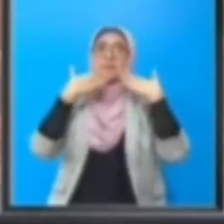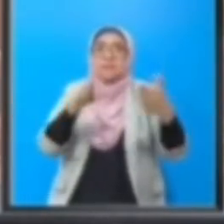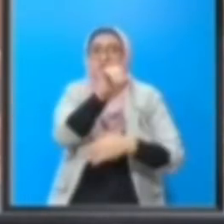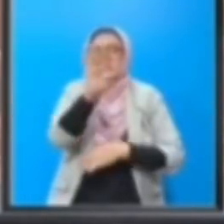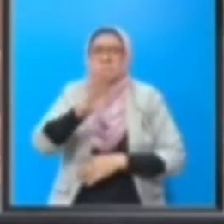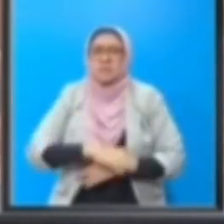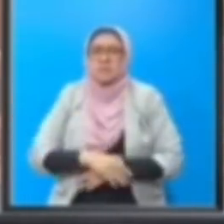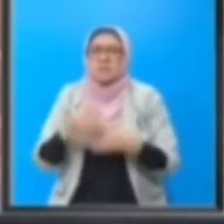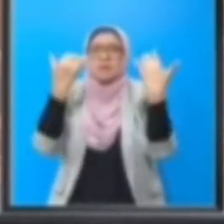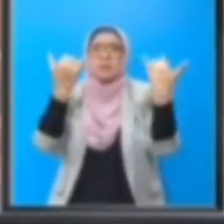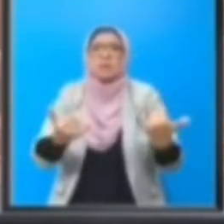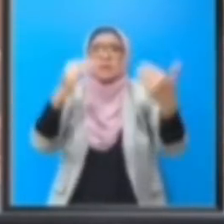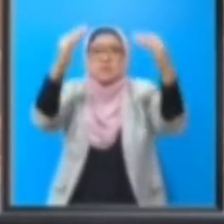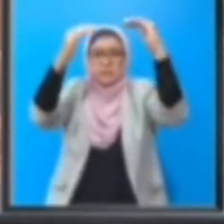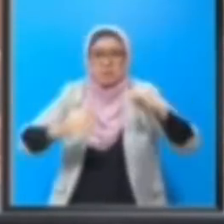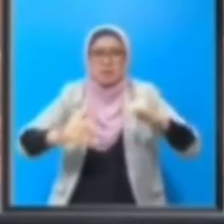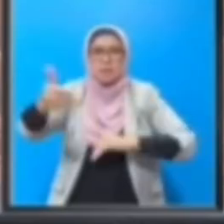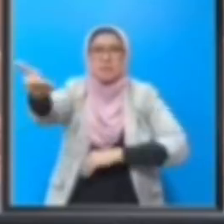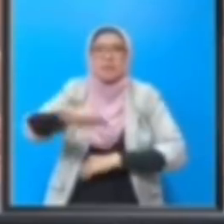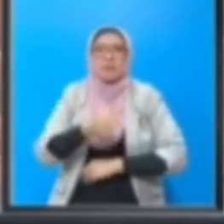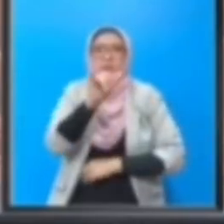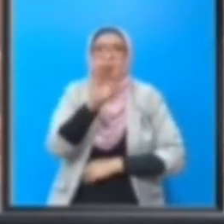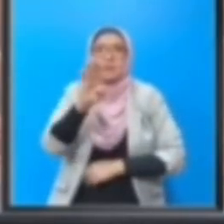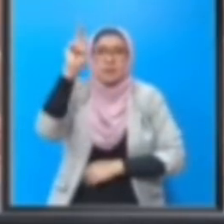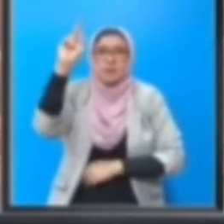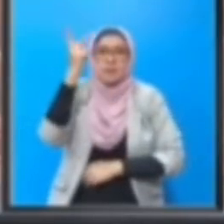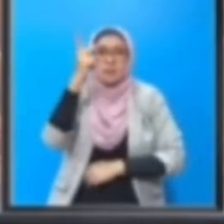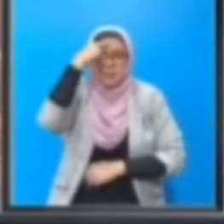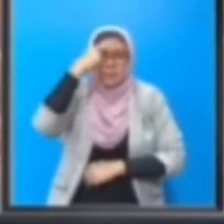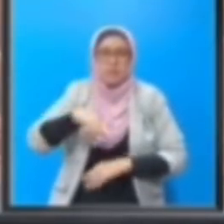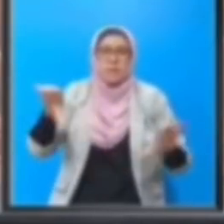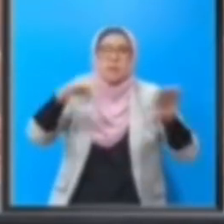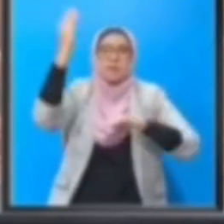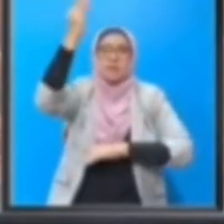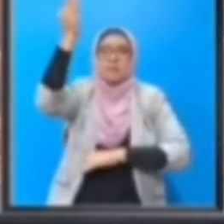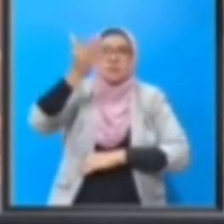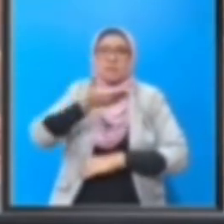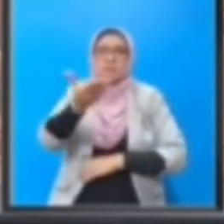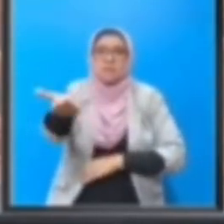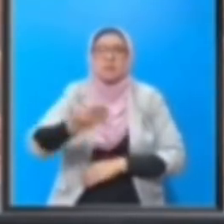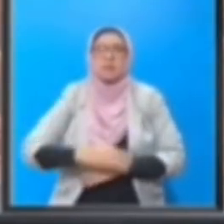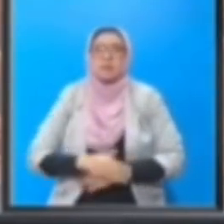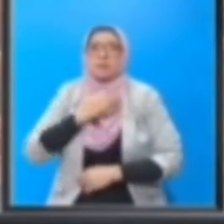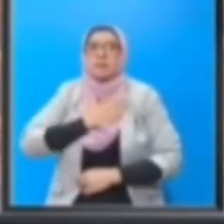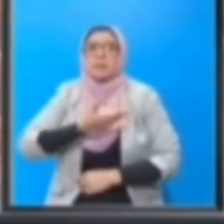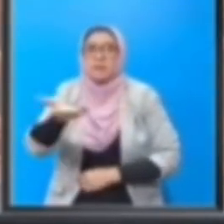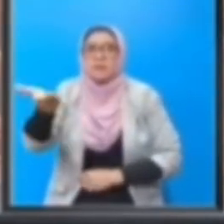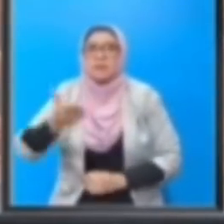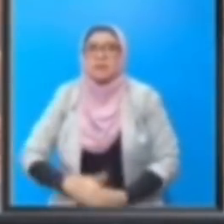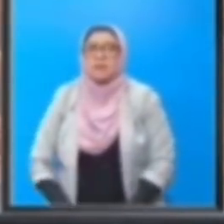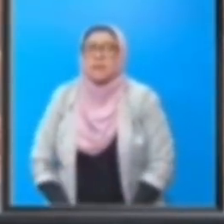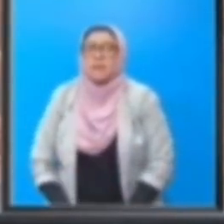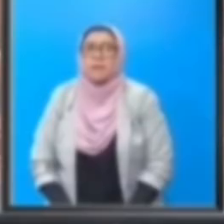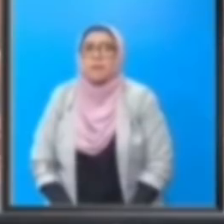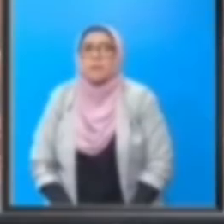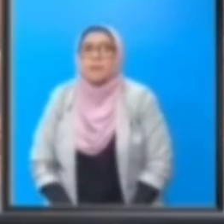minta Yang Berhormat Kepung untuk membuat perbahasannya. Sila Yang Berhormat Kepung.